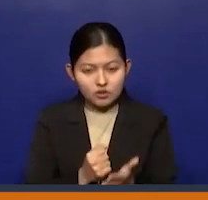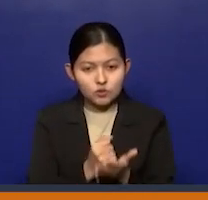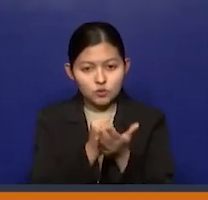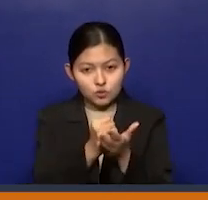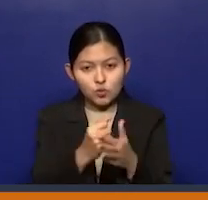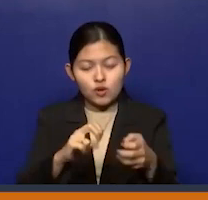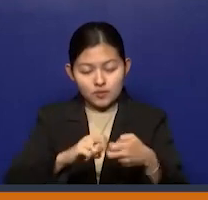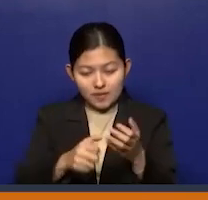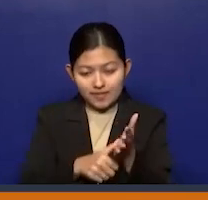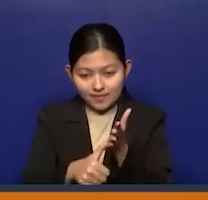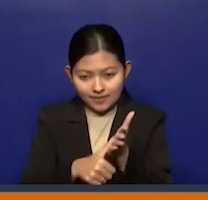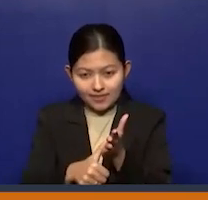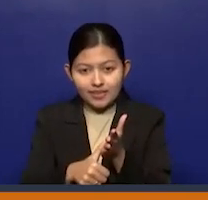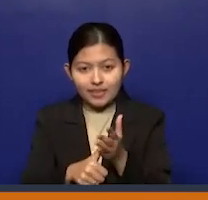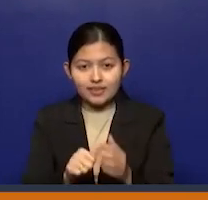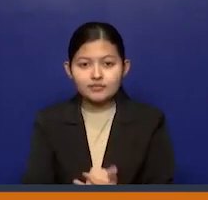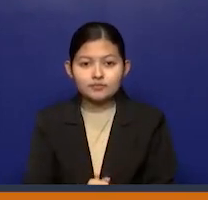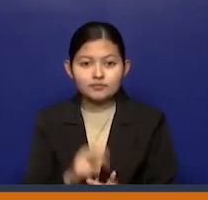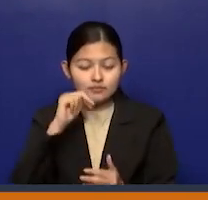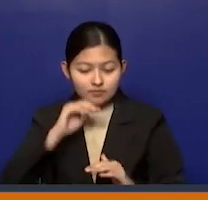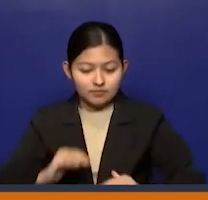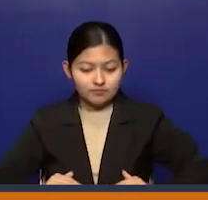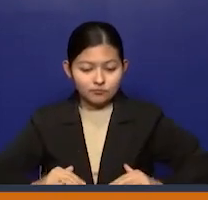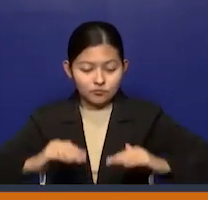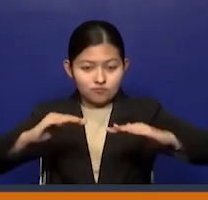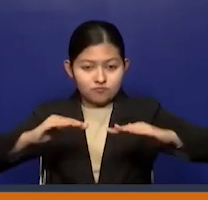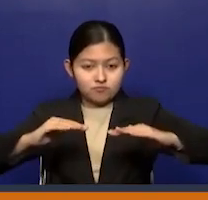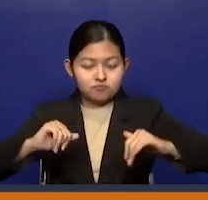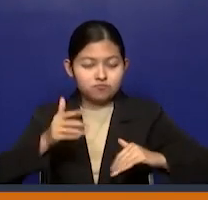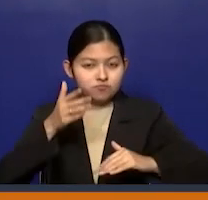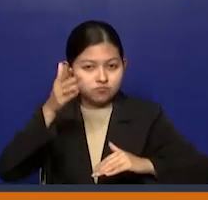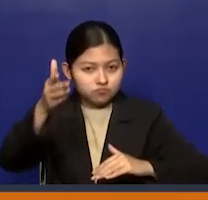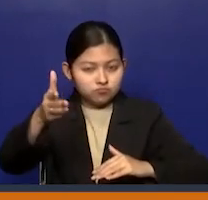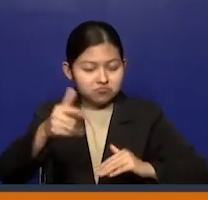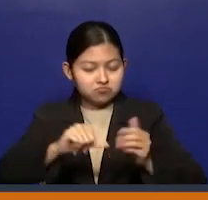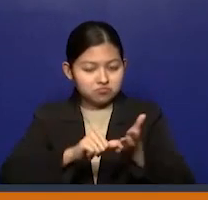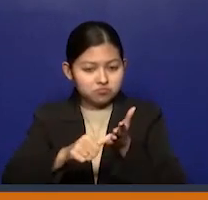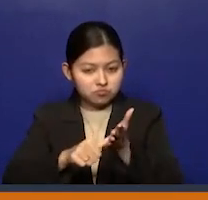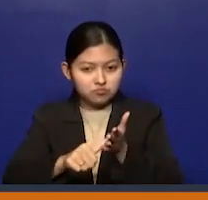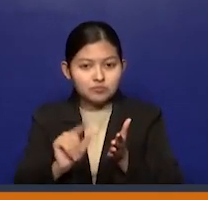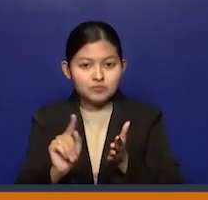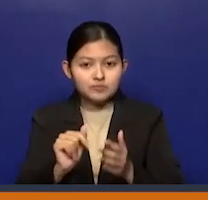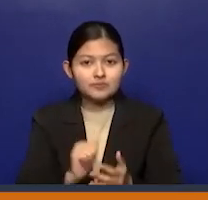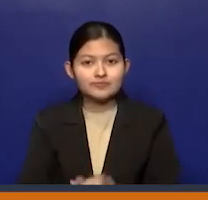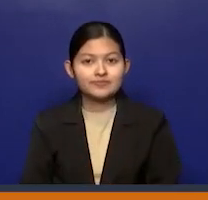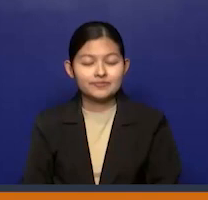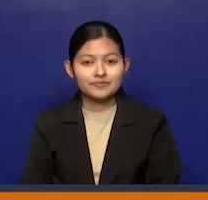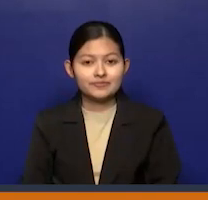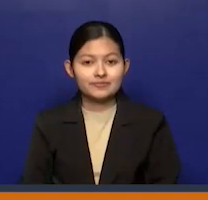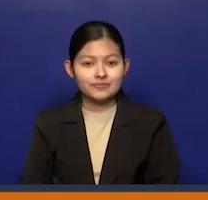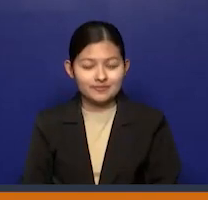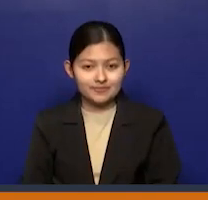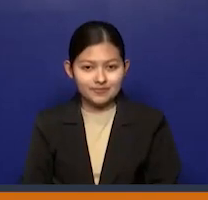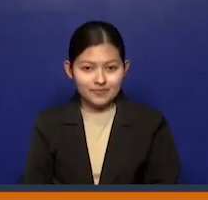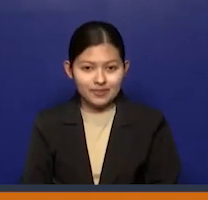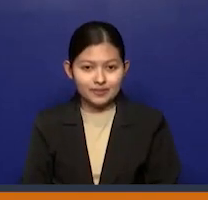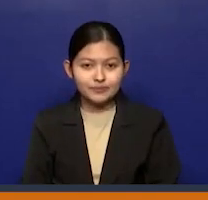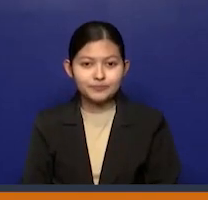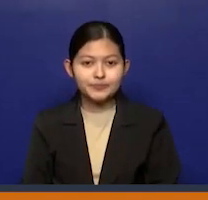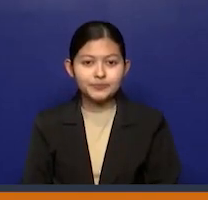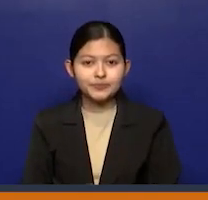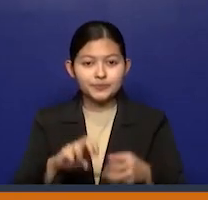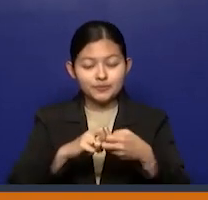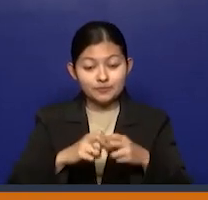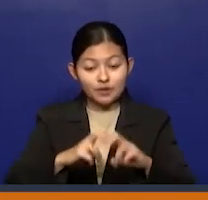ต้องแก้ปัญหาในเรื่องของปัญหาน้ำท่วมต่อไปนะครับต้นกับท่านประธานอย่างนี้ครับว่าความจริงแล้วเนี่ยเรื่อง